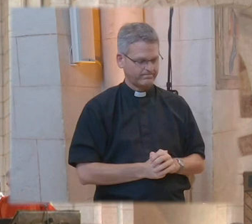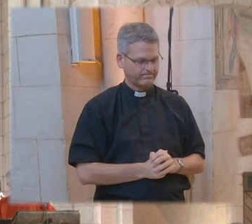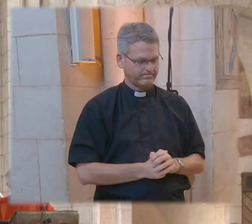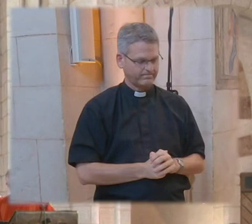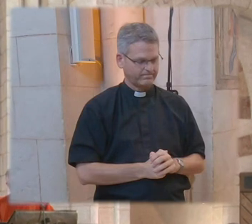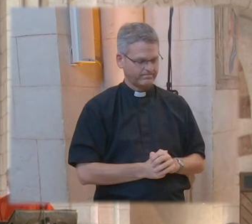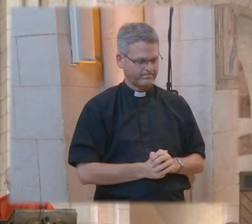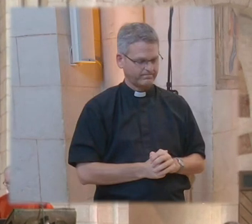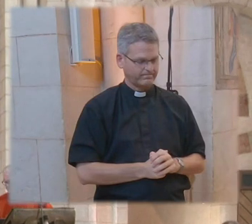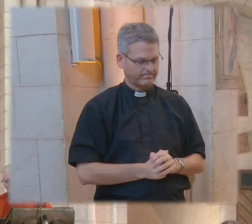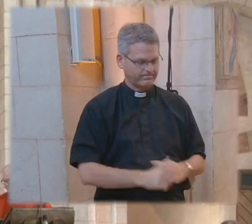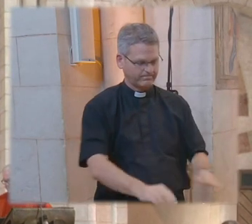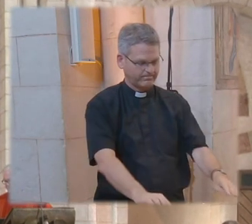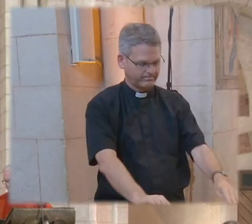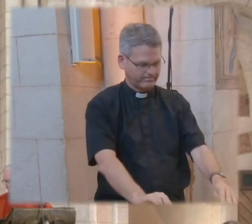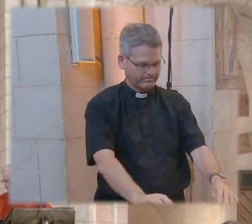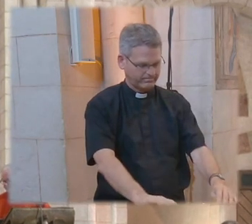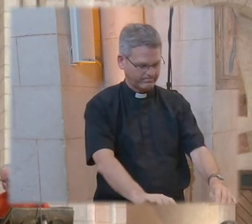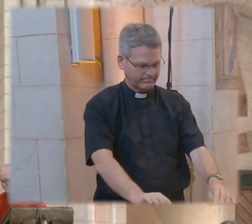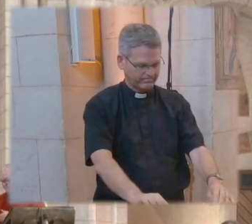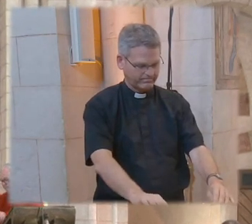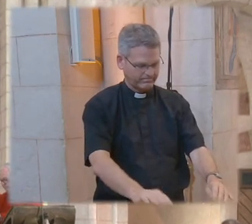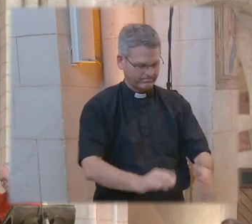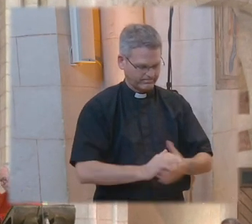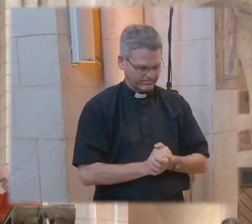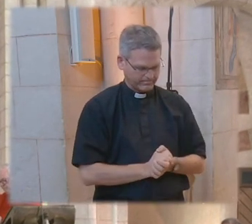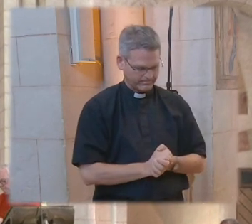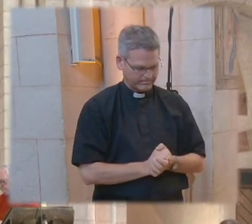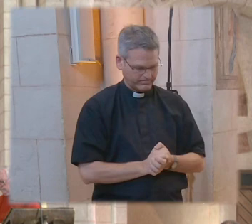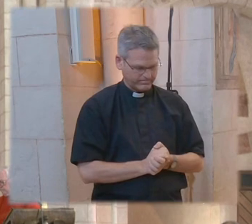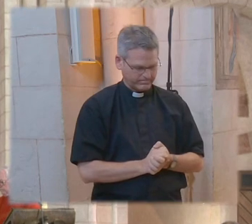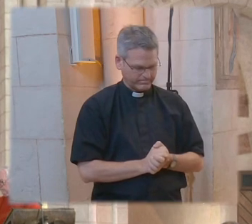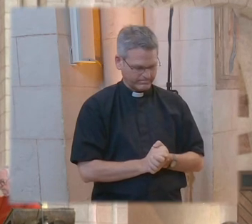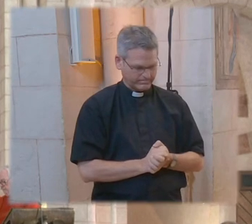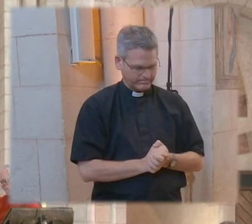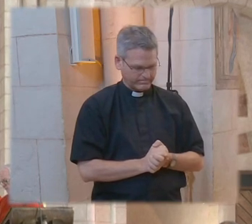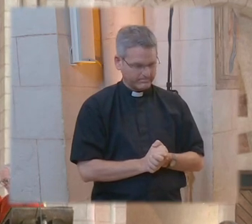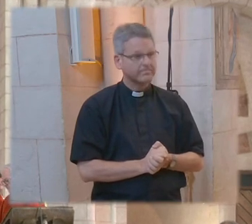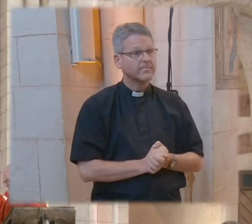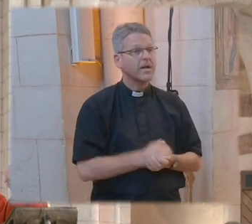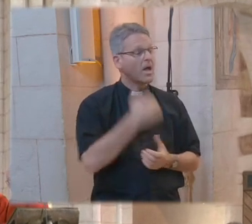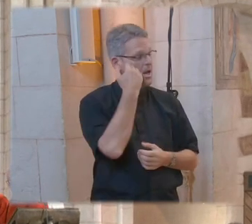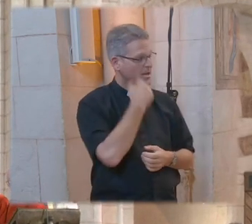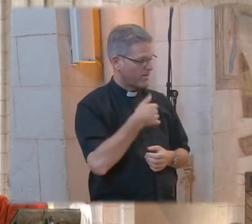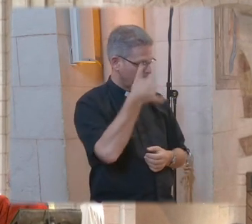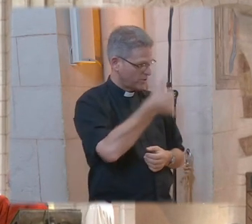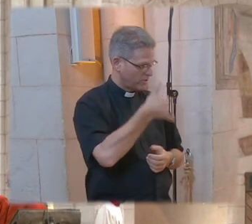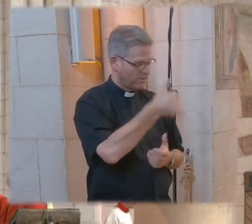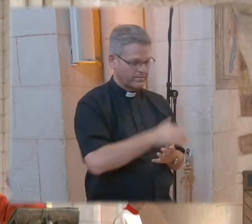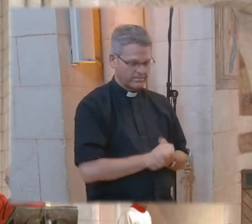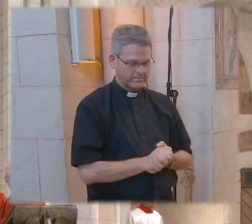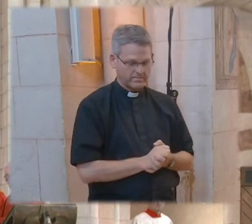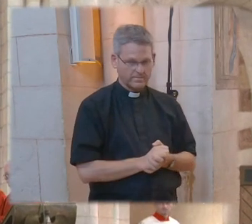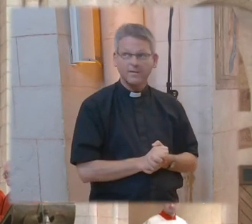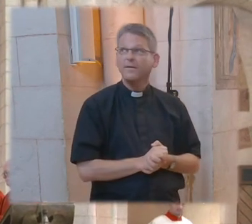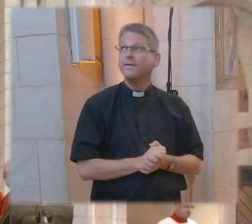Kardinal Koch wird jetzt das apostolische Schreiben mit dem Seligsprechungsdekret verlesen. Lieber